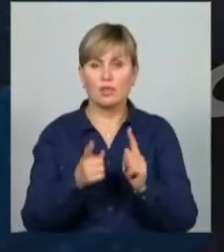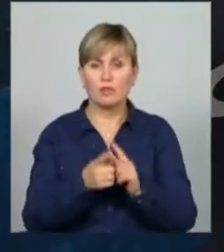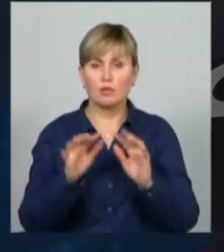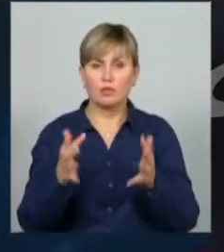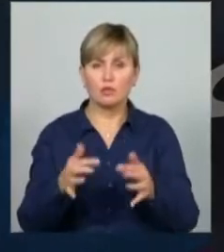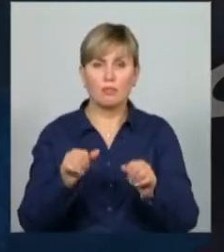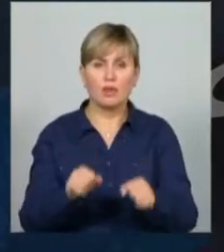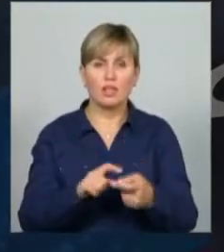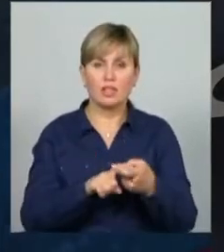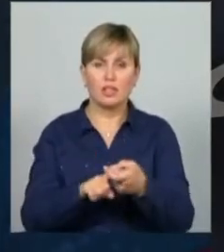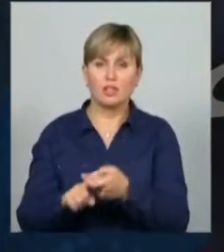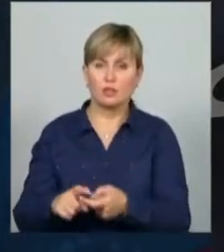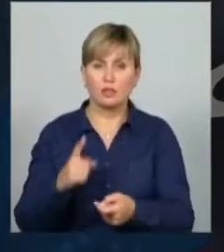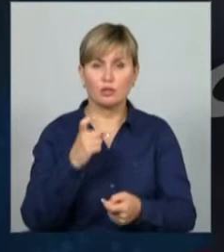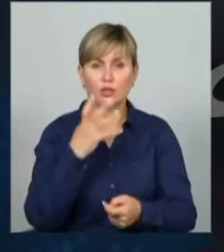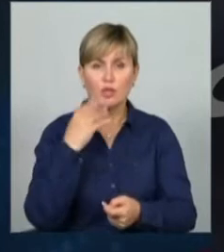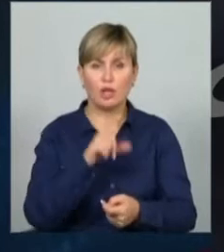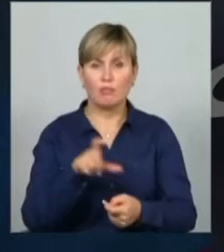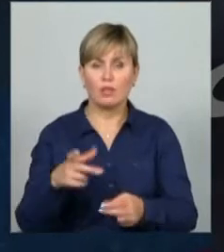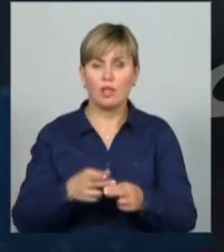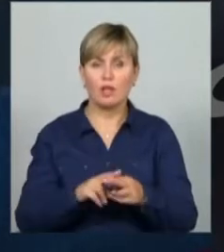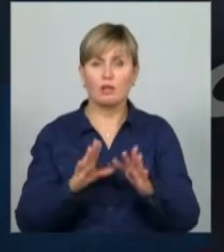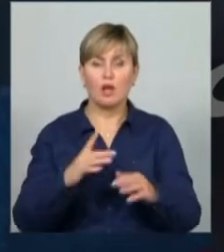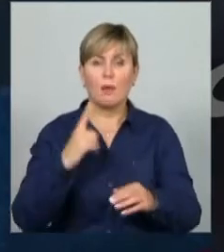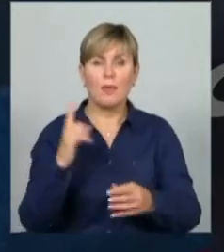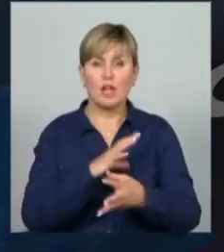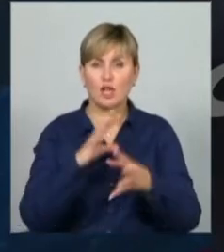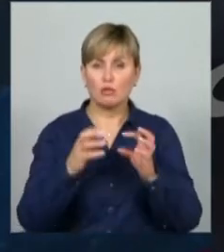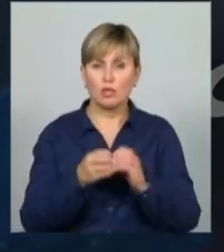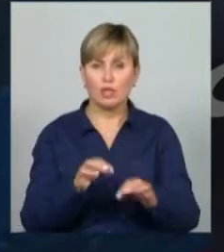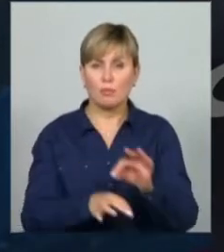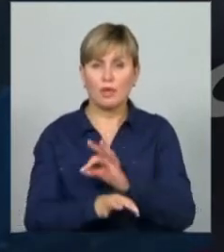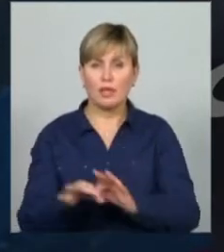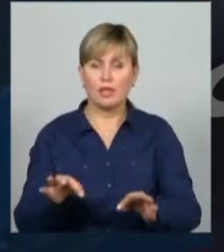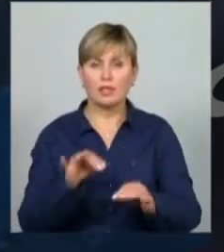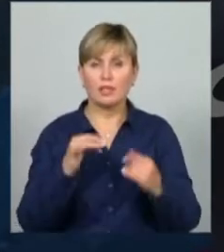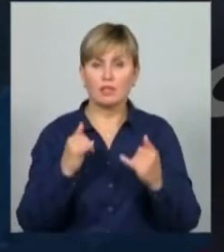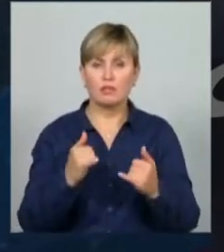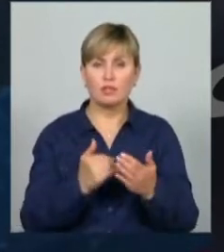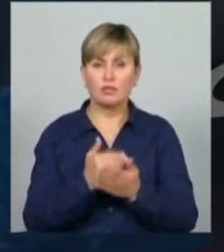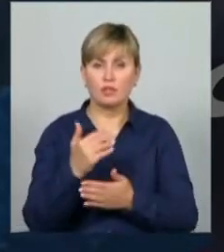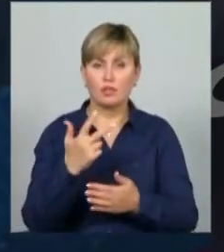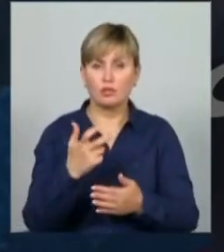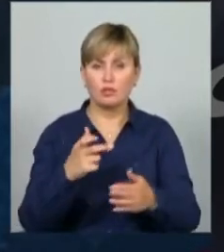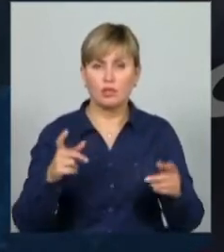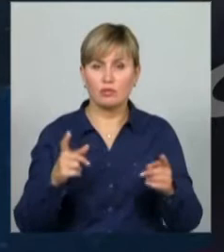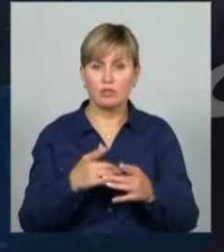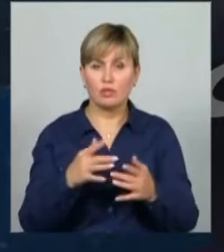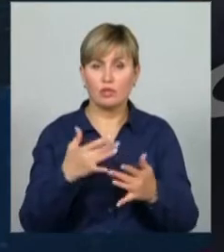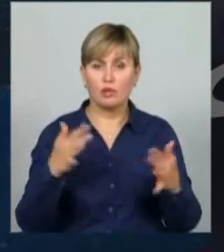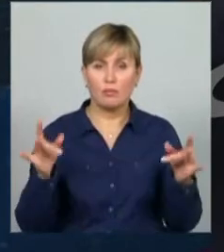случае они могли заразить сотни алматинцев. И это лишь первый результат проекта. К слову, сегодня свыше 300